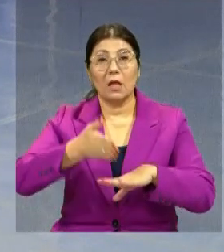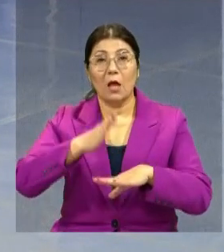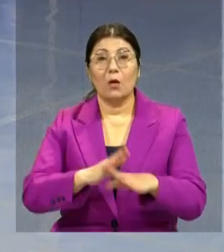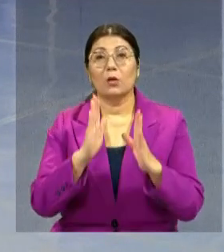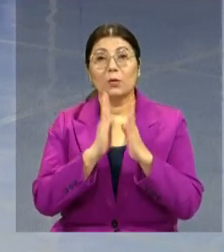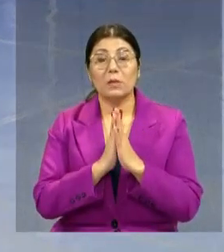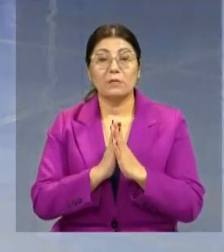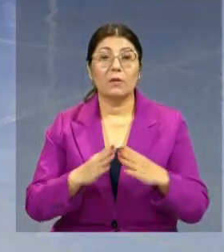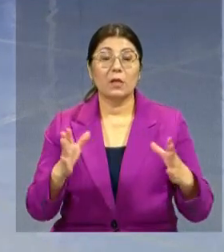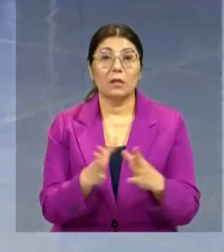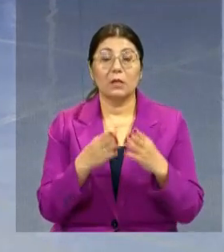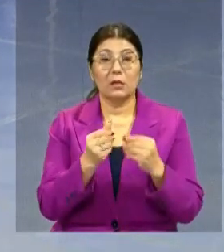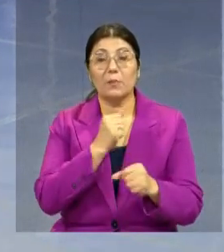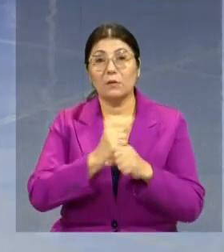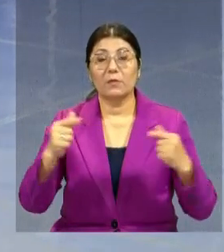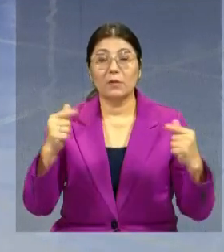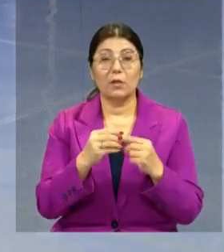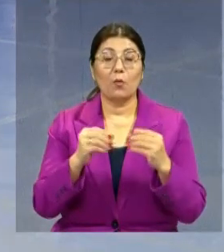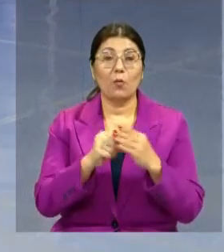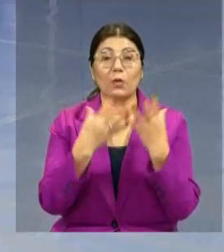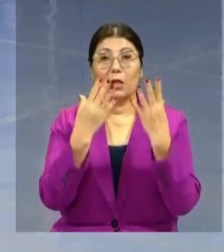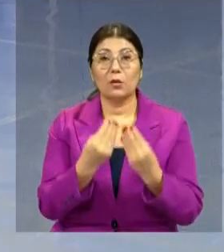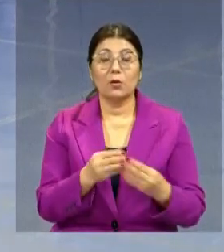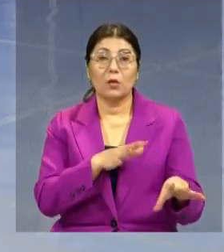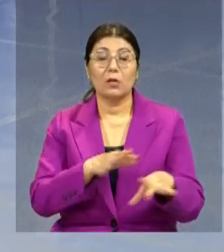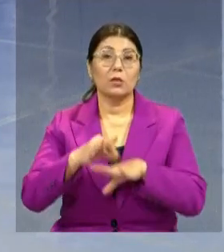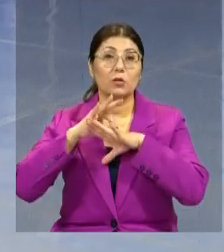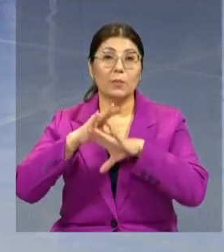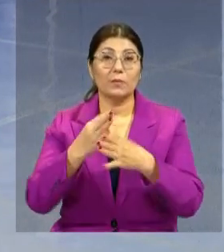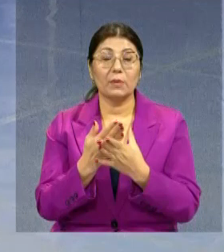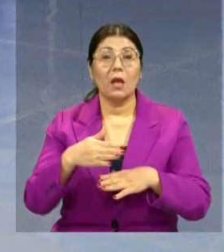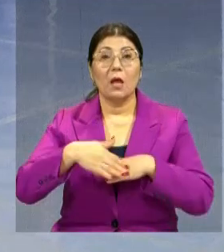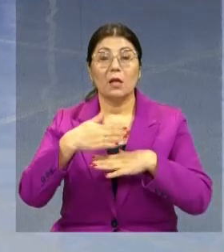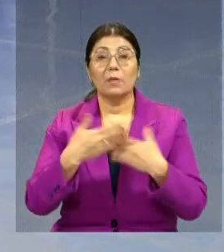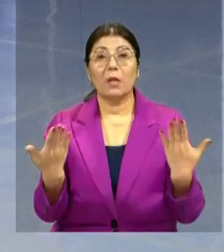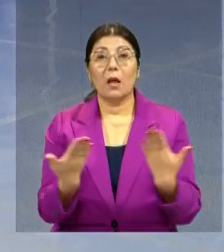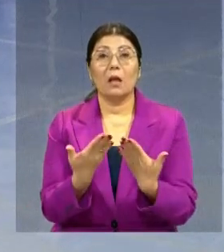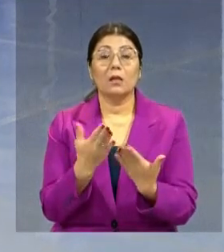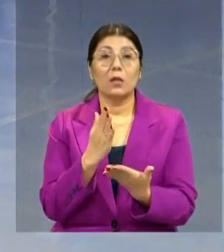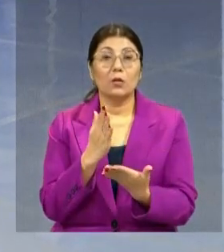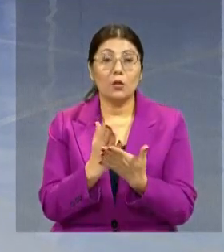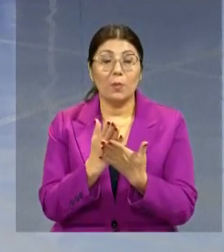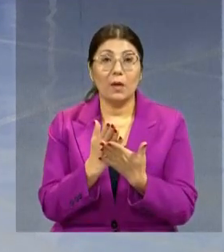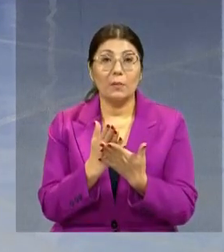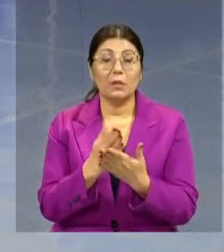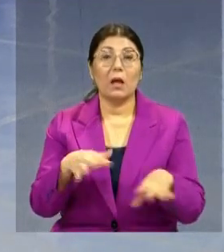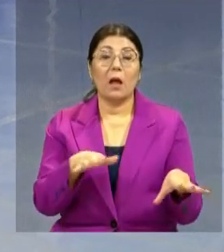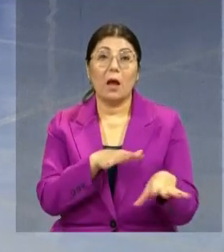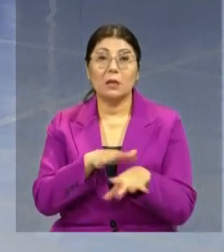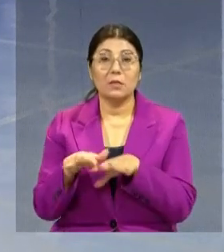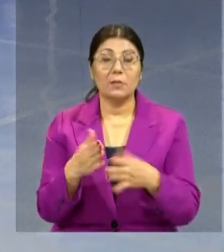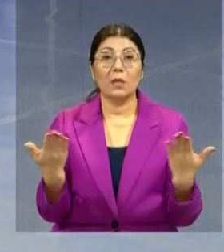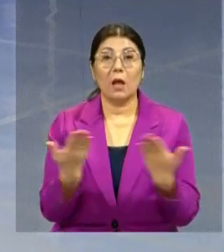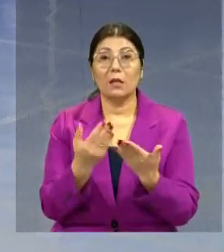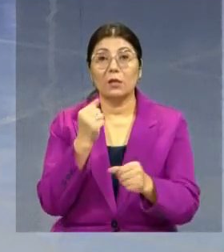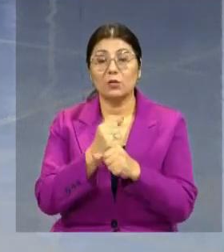Ал тұрмыстық зорлық зомбылыққа қарсы 16 күндік акция жүріп жатыр. Жазаның қандай түрін ұсынылып отыр? Акция аясында